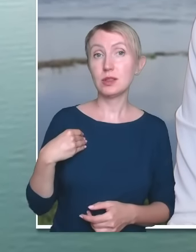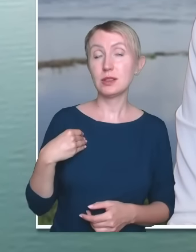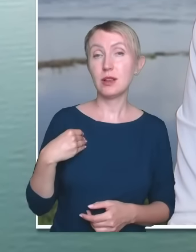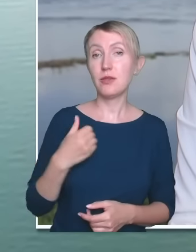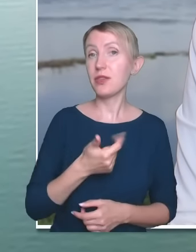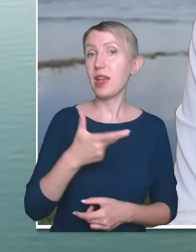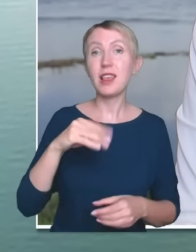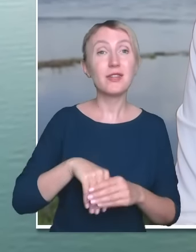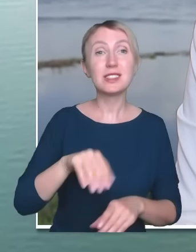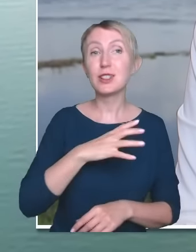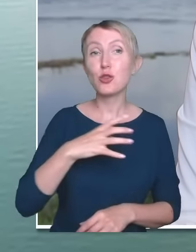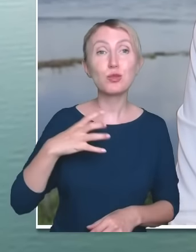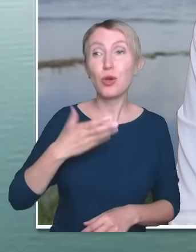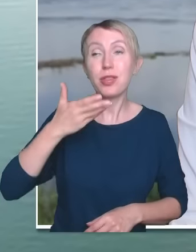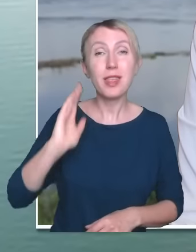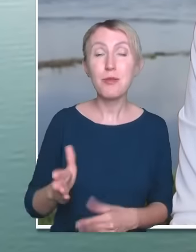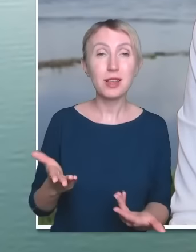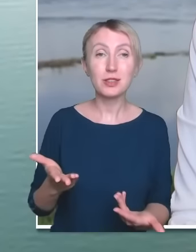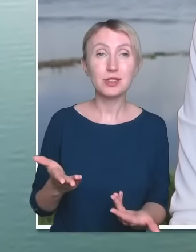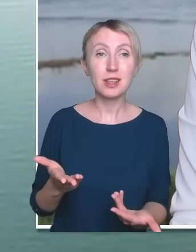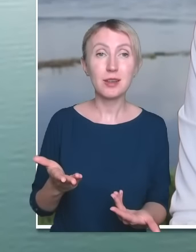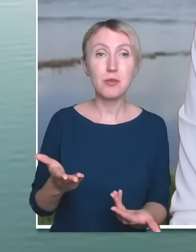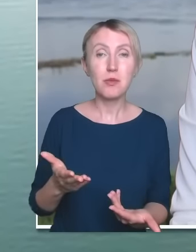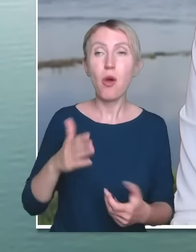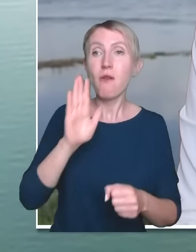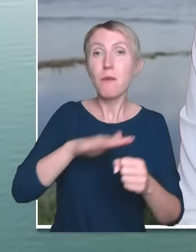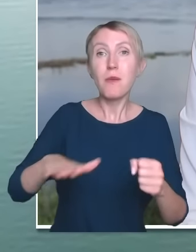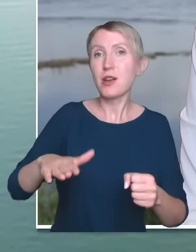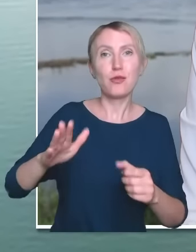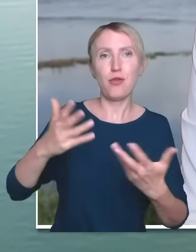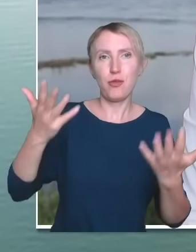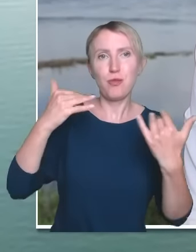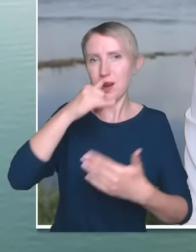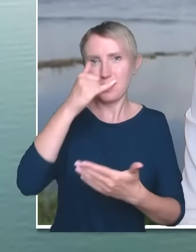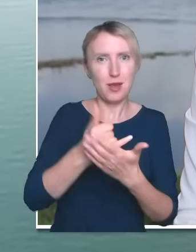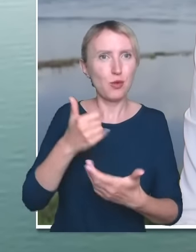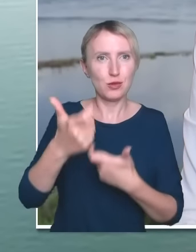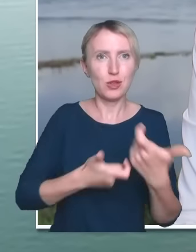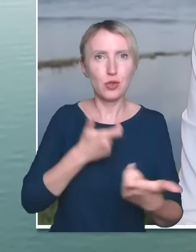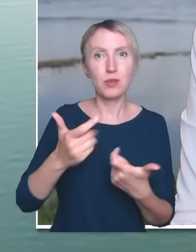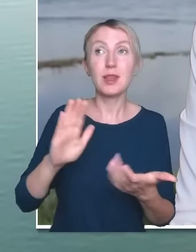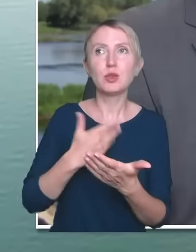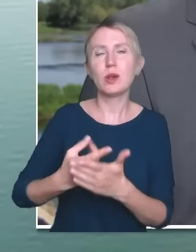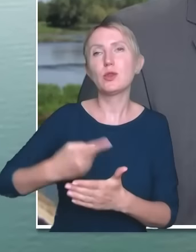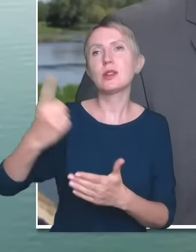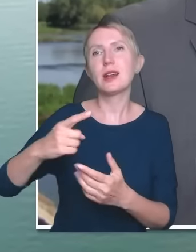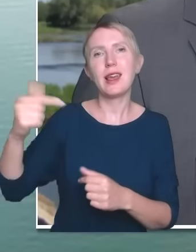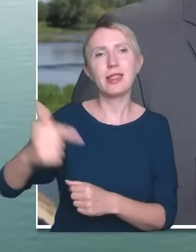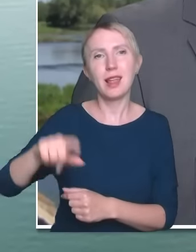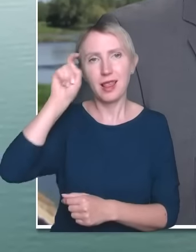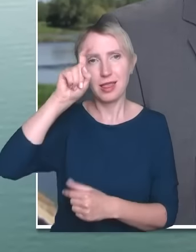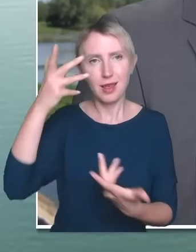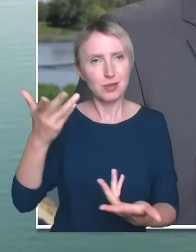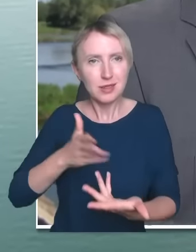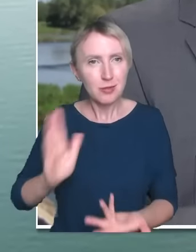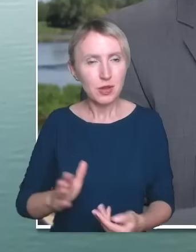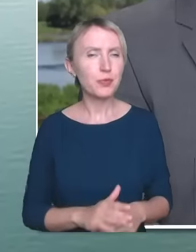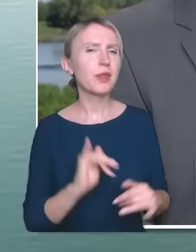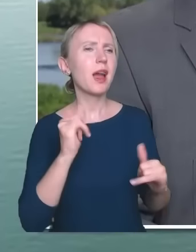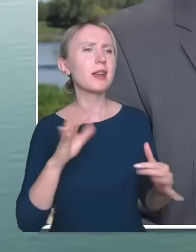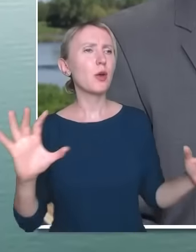inwestycji gospodarczych po prostu nie będzie mogło być zrealizowanych, zwłaszcza tych inwestycji, które mogłyby zagrażać interesom Niemiec. No właśnie, ale jak to pogodzić,